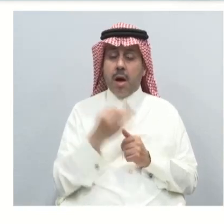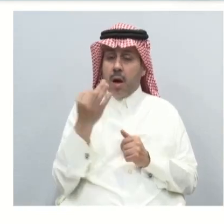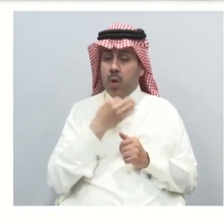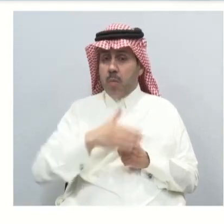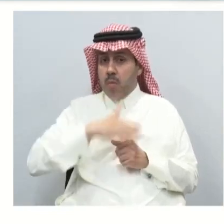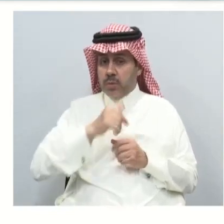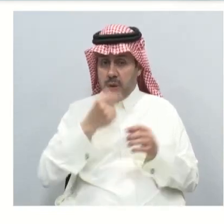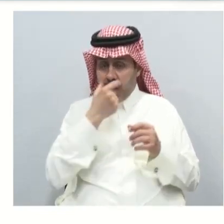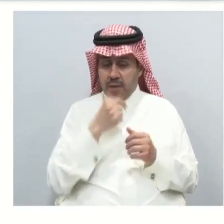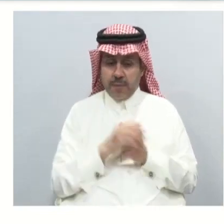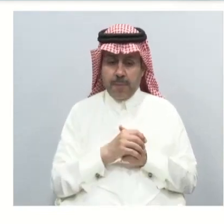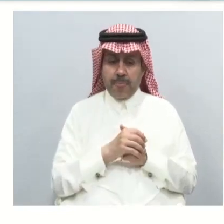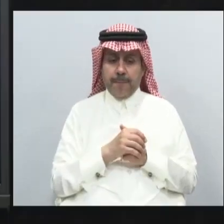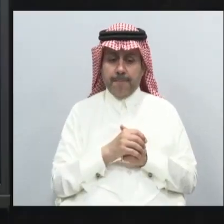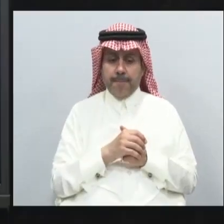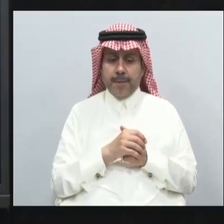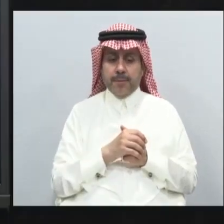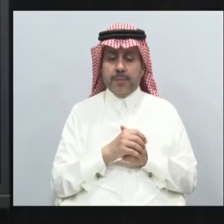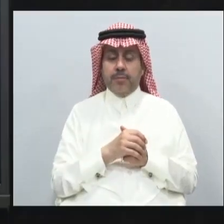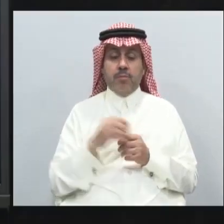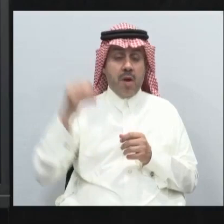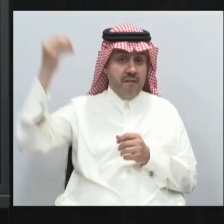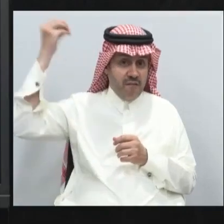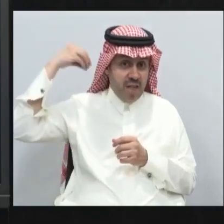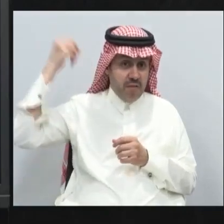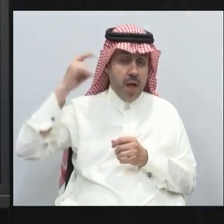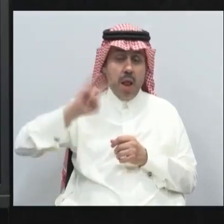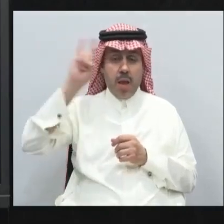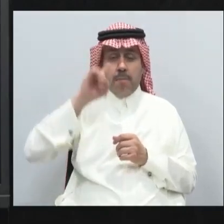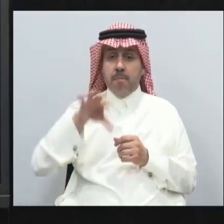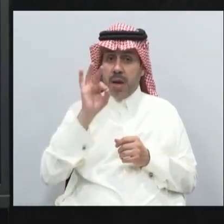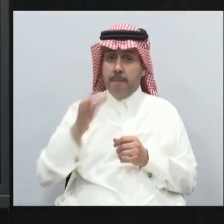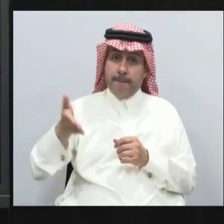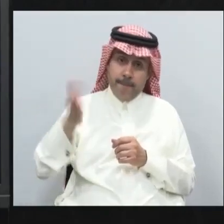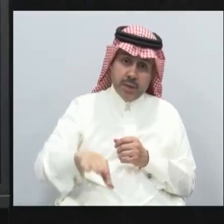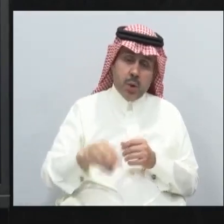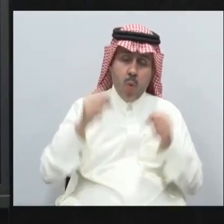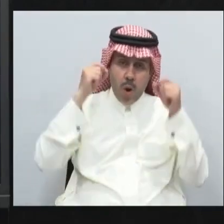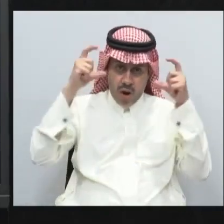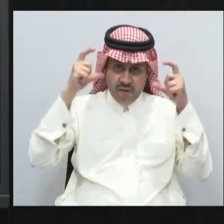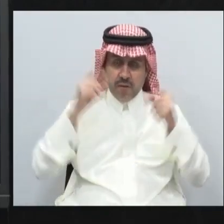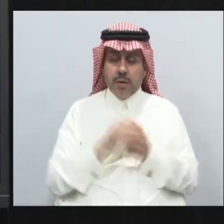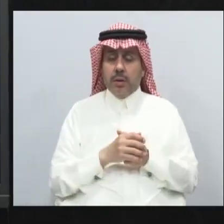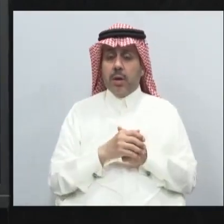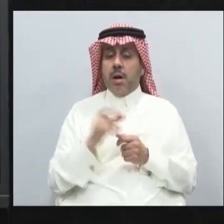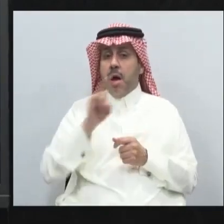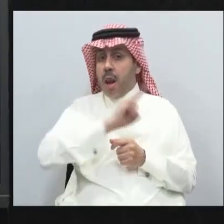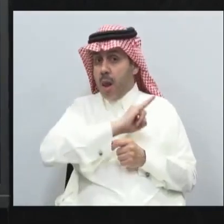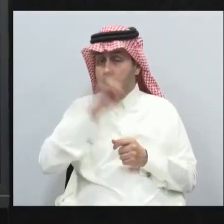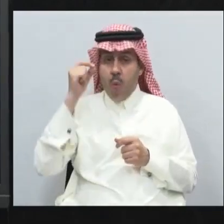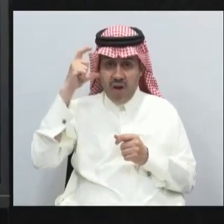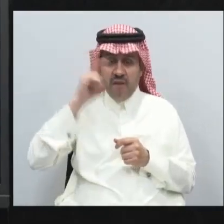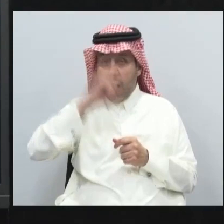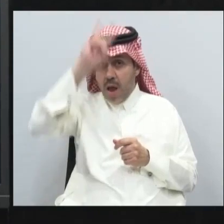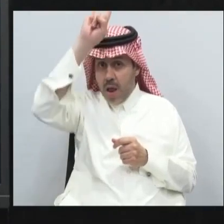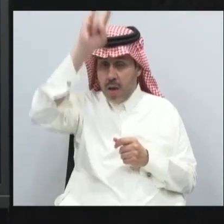العظيم وهذا من فضائل لا اله الا الله من مات وهو يعلم انه لا